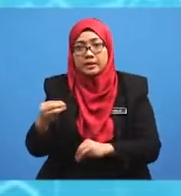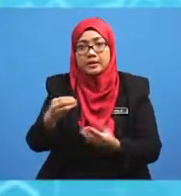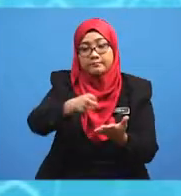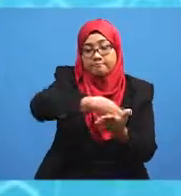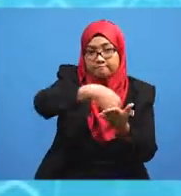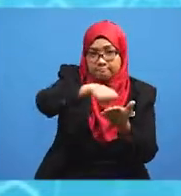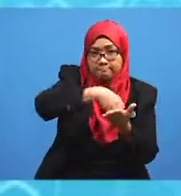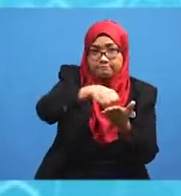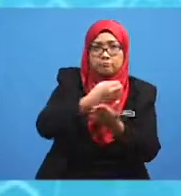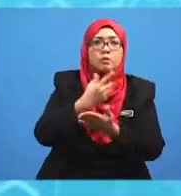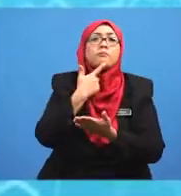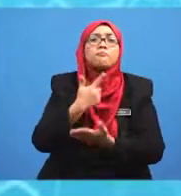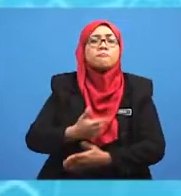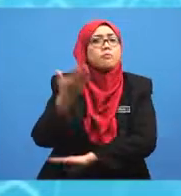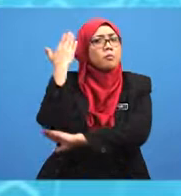arkeologi.